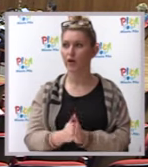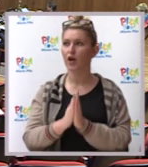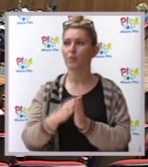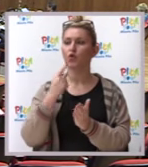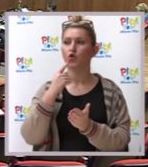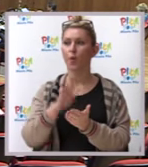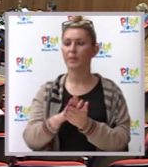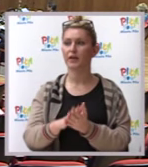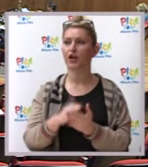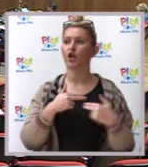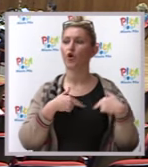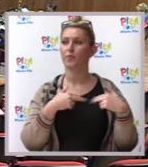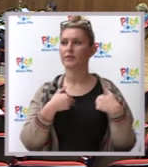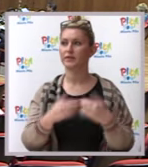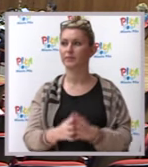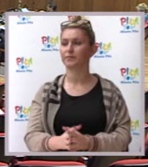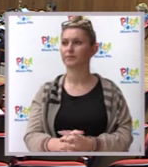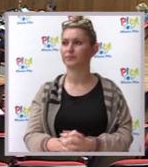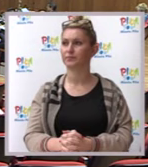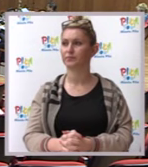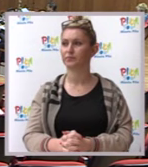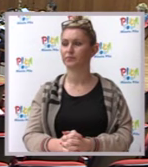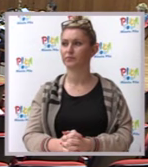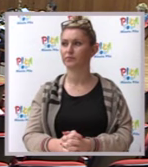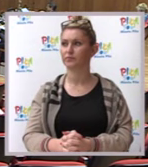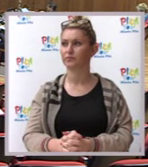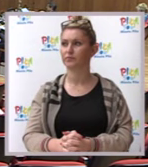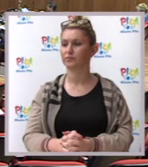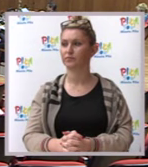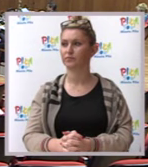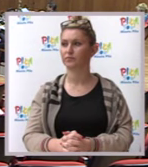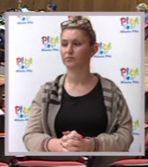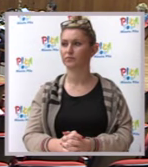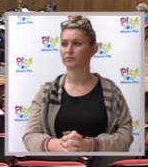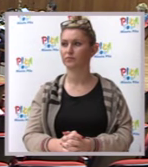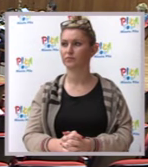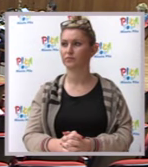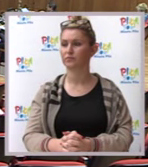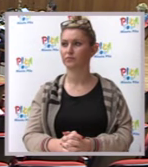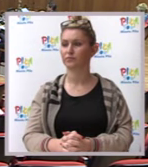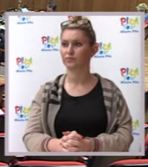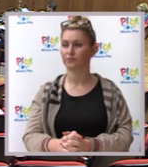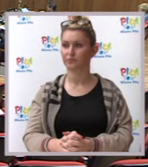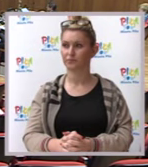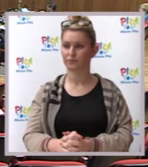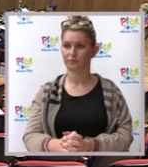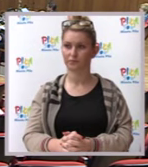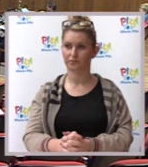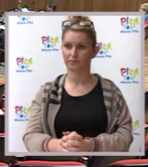Dziękuję bardzo. Poproszę o opinię Komisji Budżetu i Rozwoju Miasta. Pan Przewodniczący Lucjan Szutkowski. Bardzo proszę.